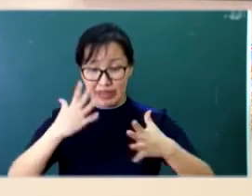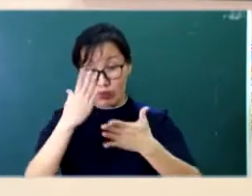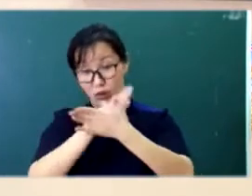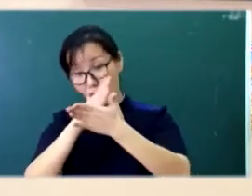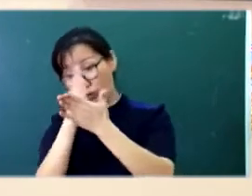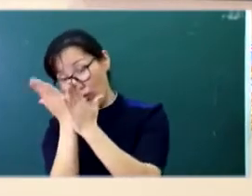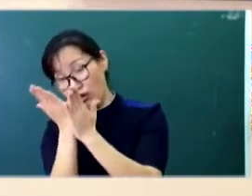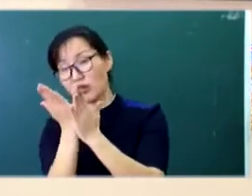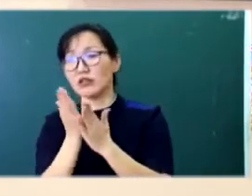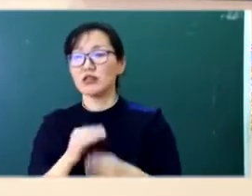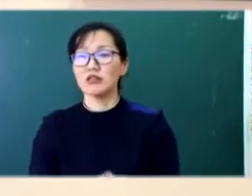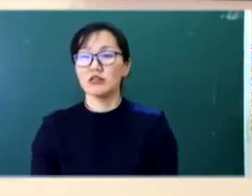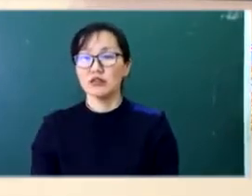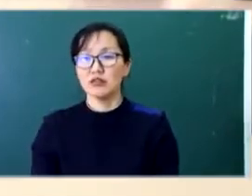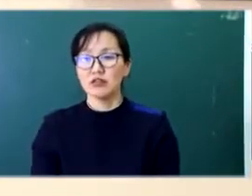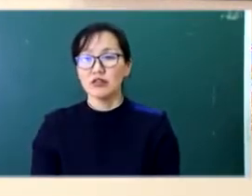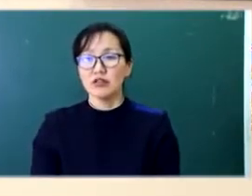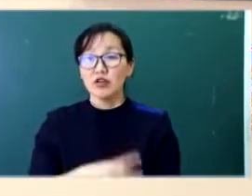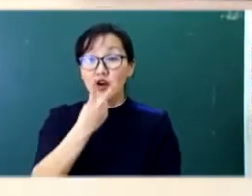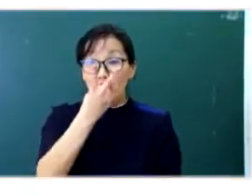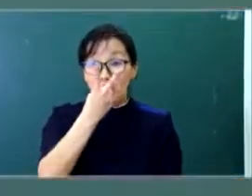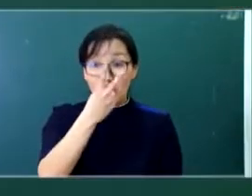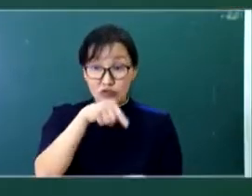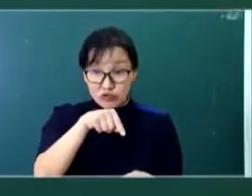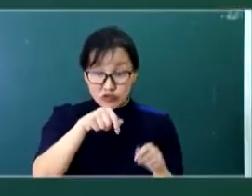мөн тоон шулуун дээрээ тэмдэглэж харъя.